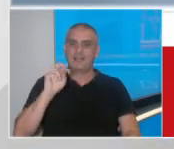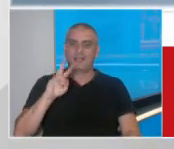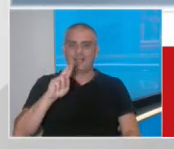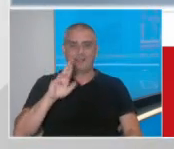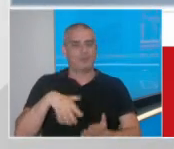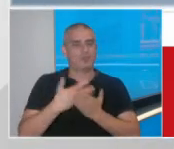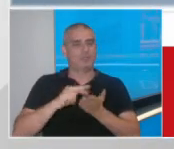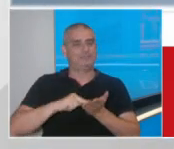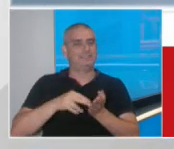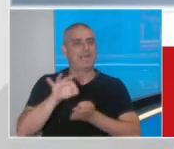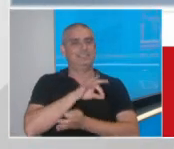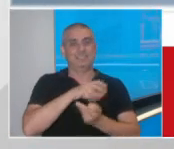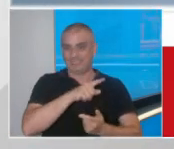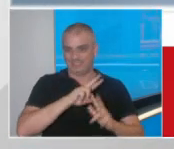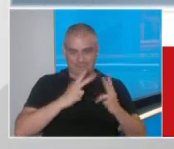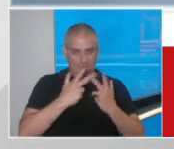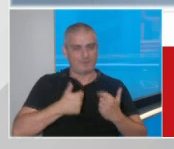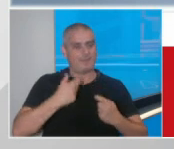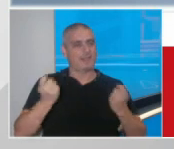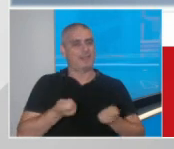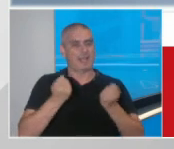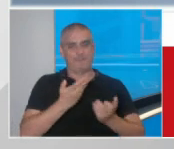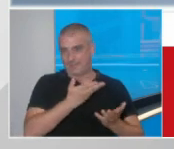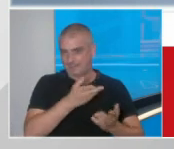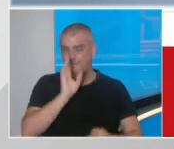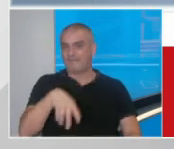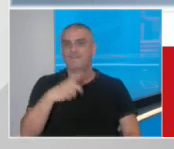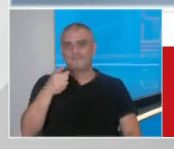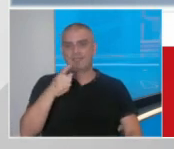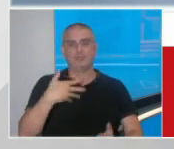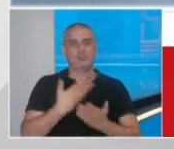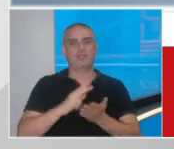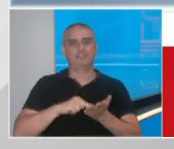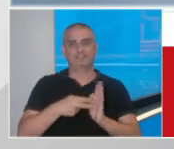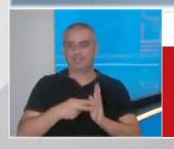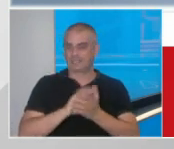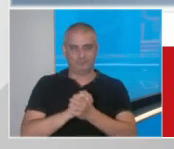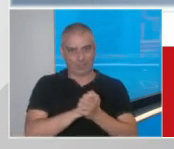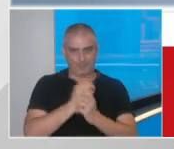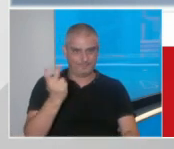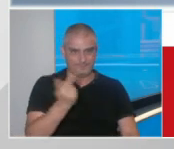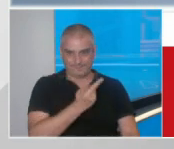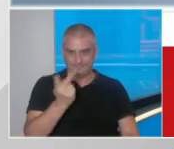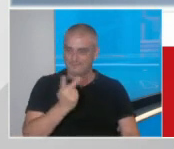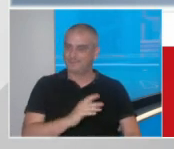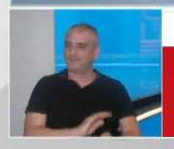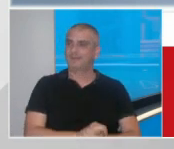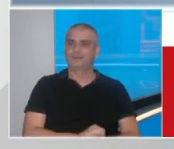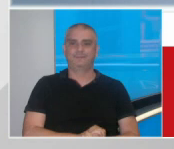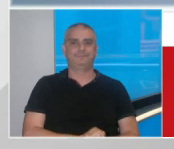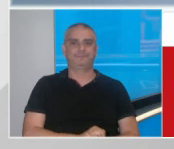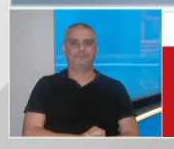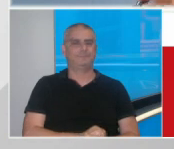יועצת לאסטרטגיה ציבורית ומנהלת קמפיינים, ואיתן זליגר, יועץ אסטרטגי, שלום לשניכם. אהלן, אהלן, אהלן